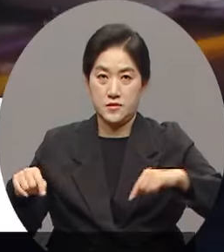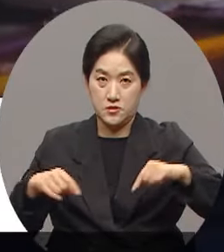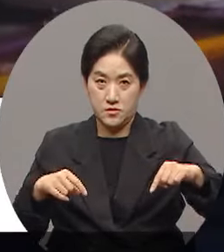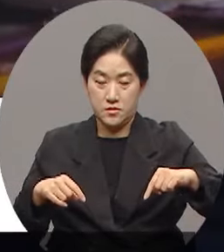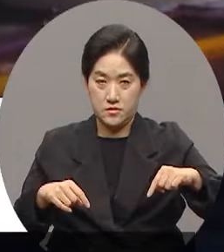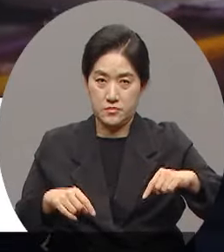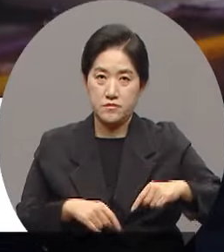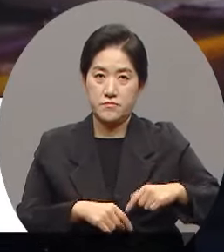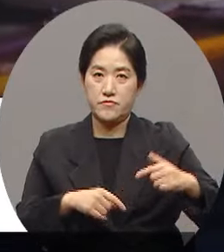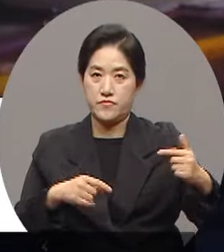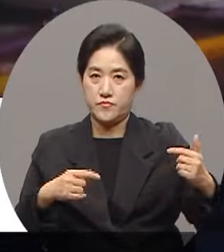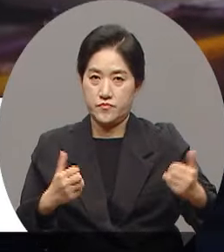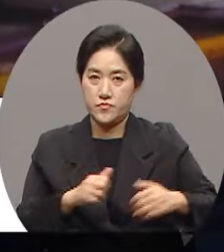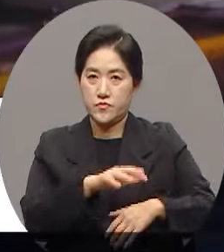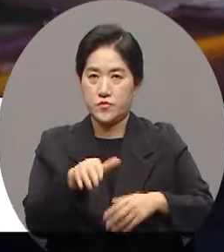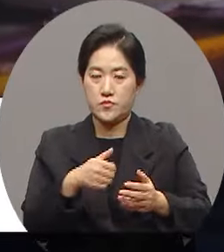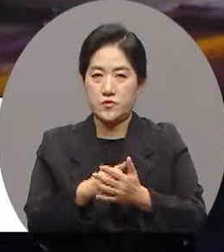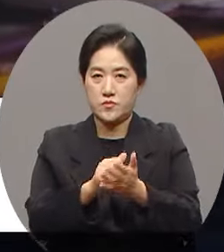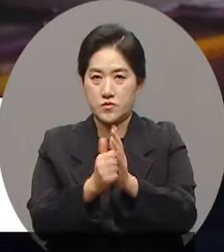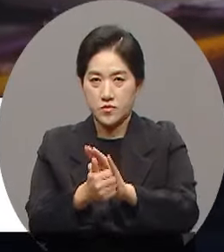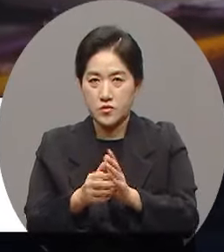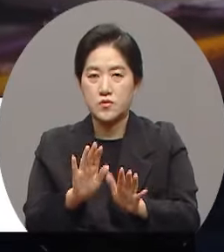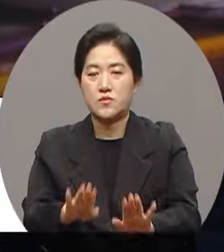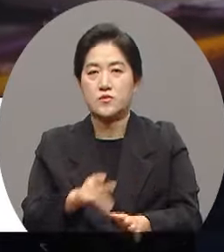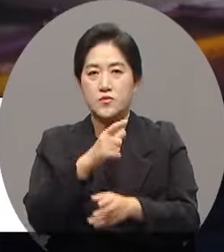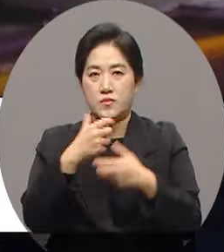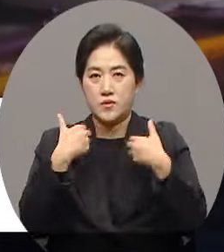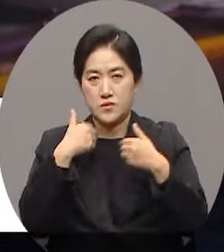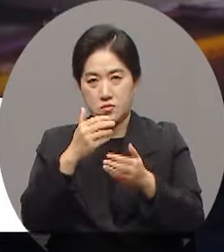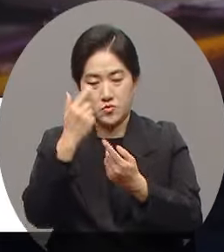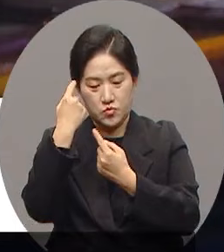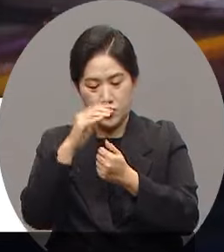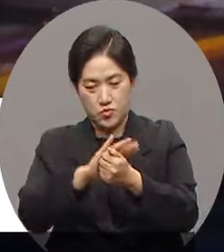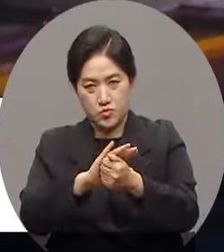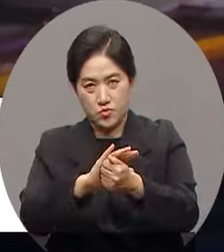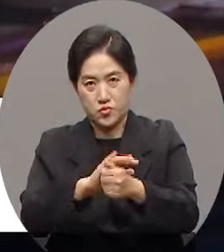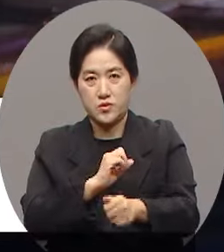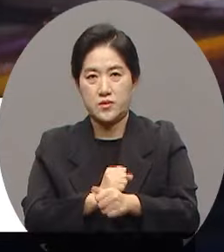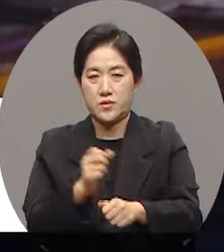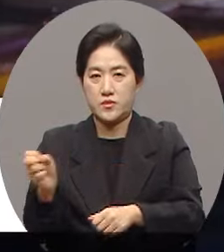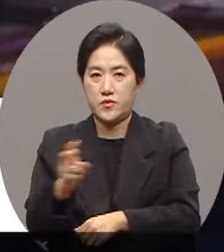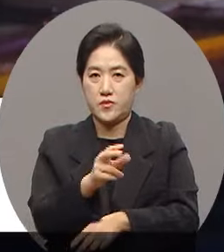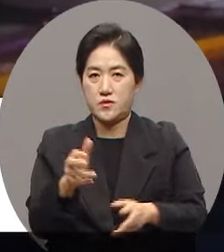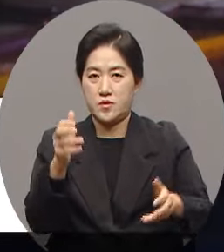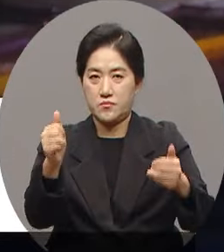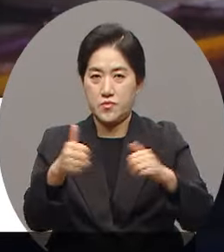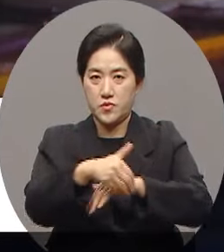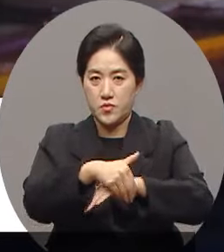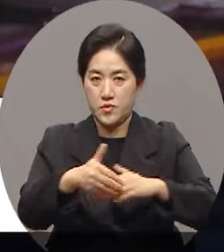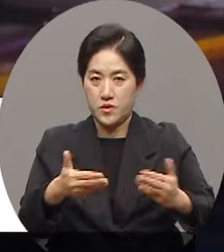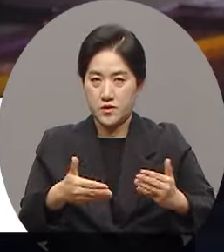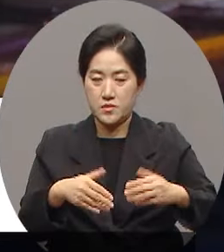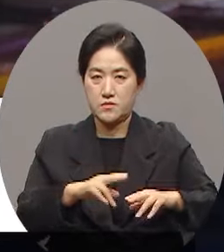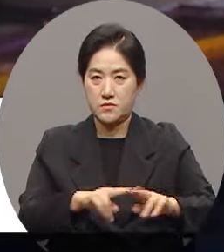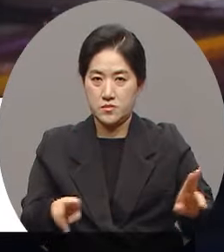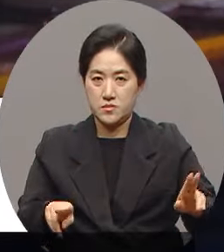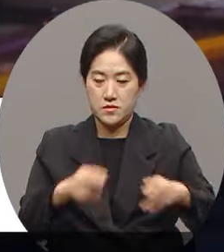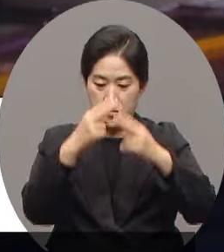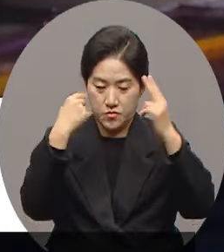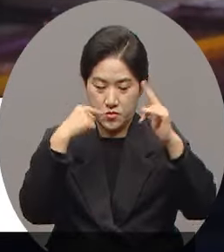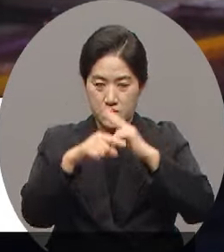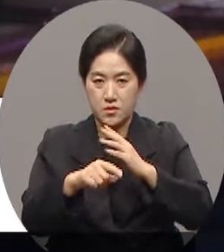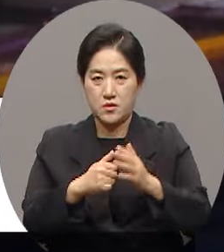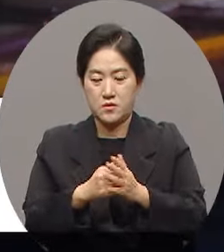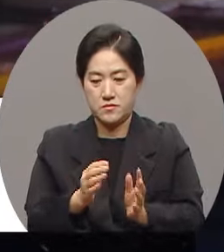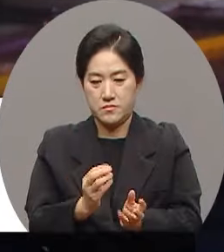정치권에서도 순직한 소방관들에 대한 추모가 잇따르는 가운데 여야 대표도 예정된 일정을 취소하고 빈소를 찾아